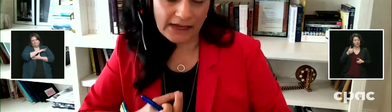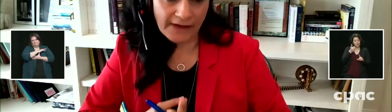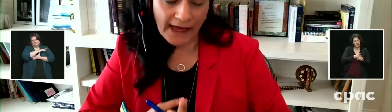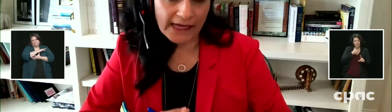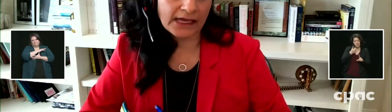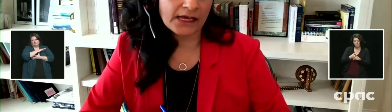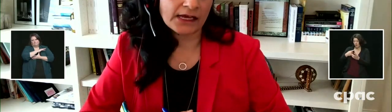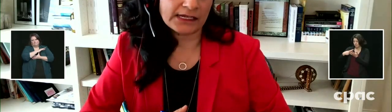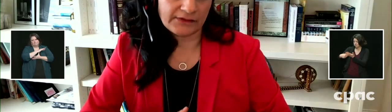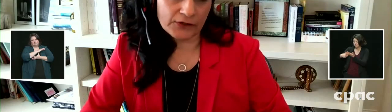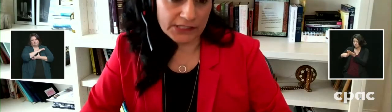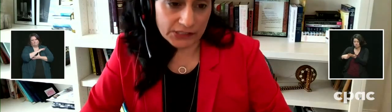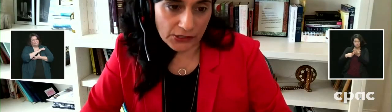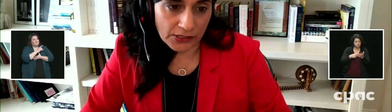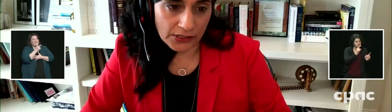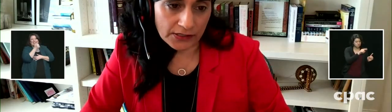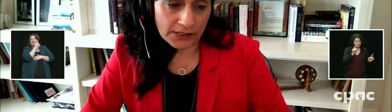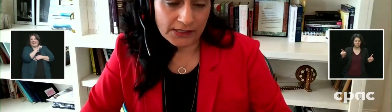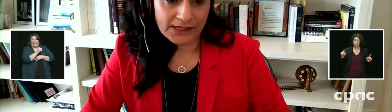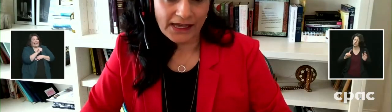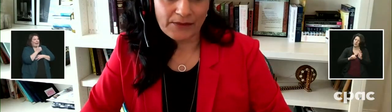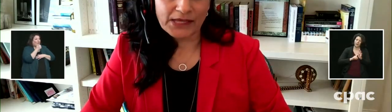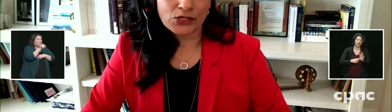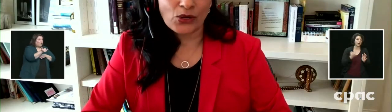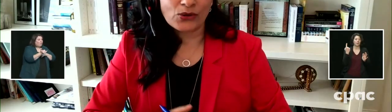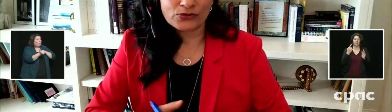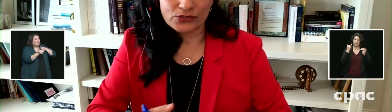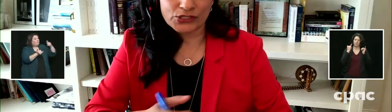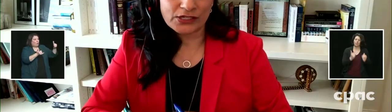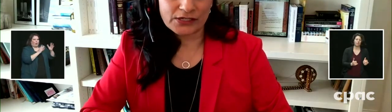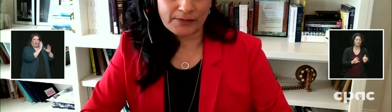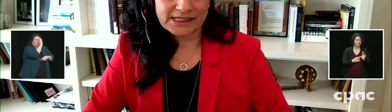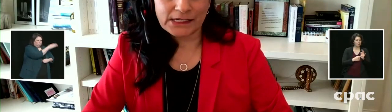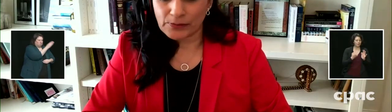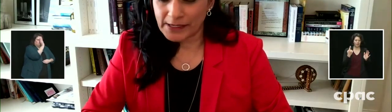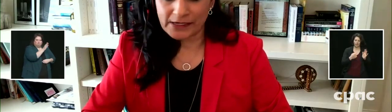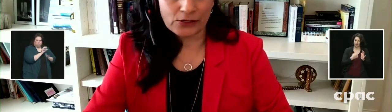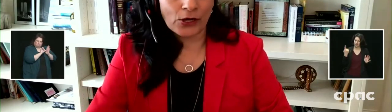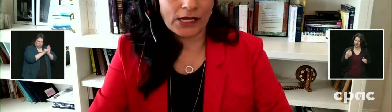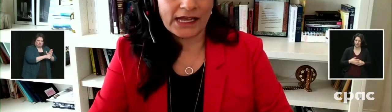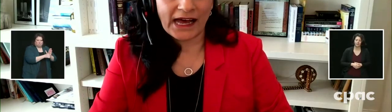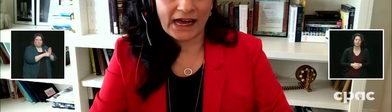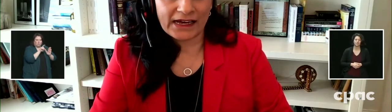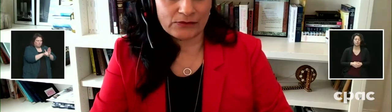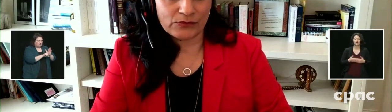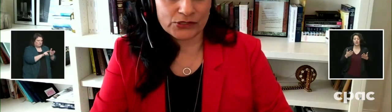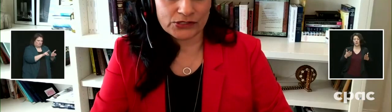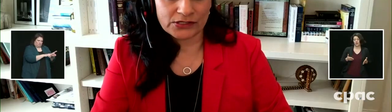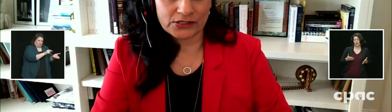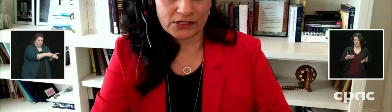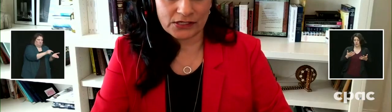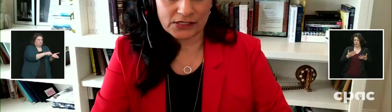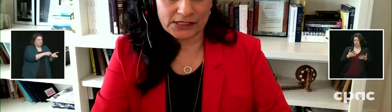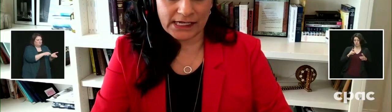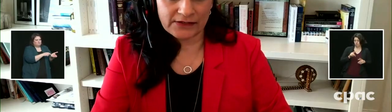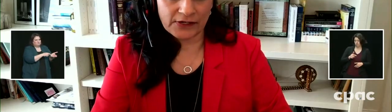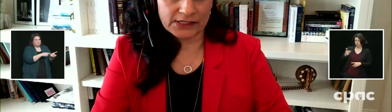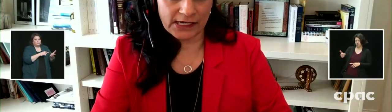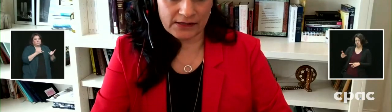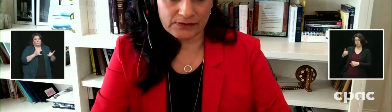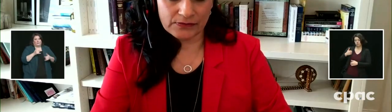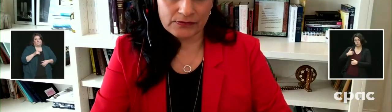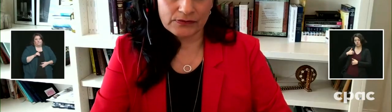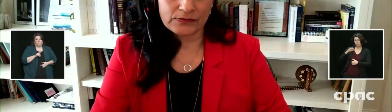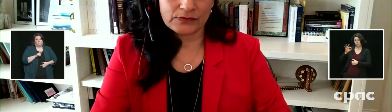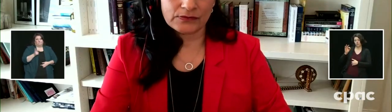parle avec les fournisseurs. Et maintenant, je passe la parole à M. Dany